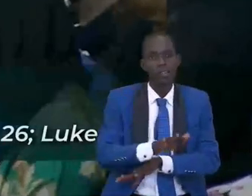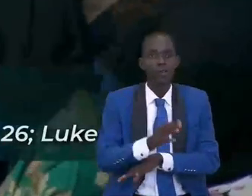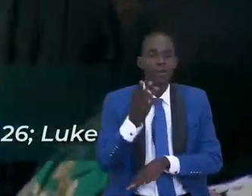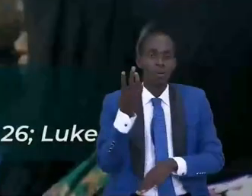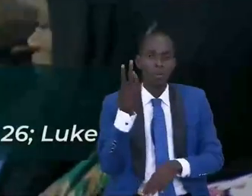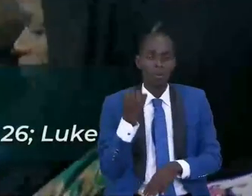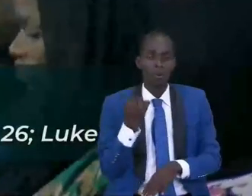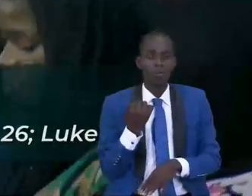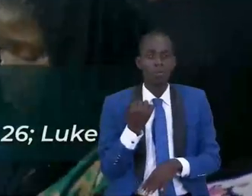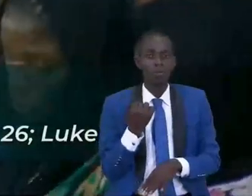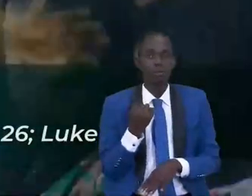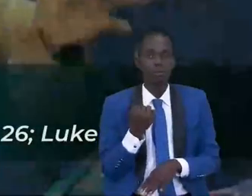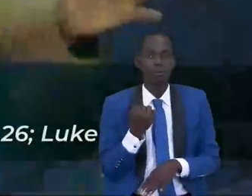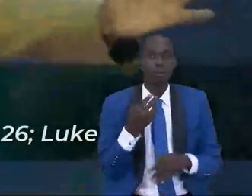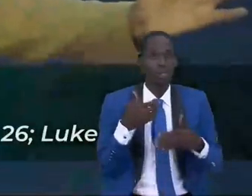Le soir,